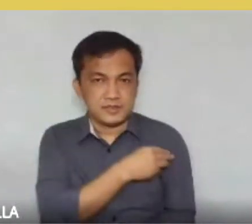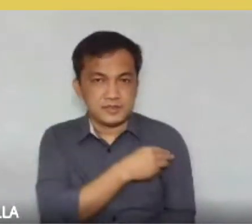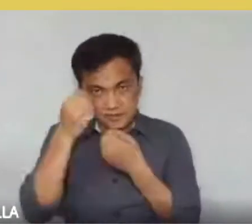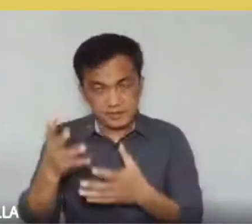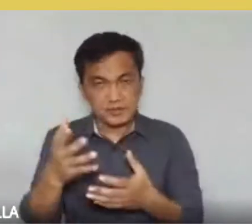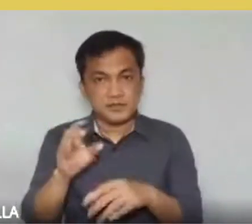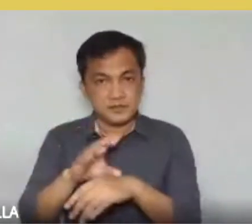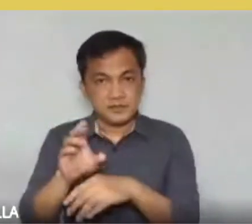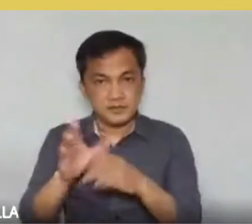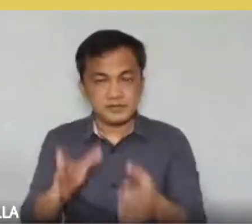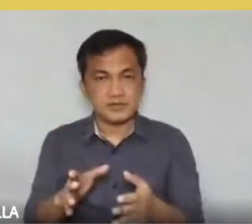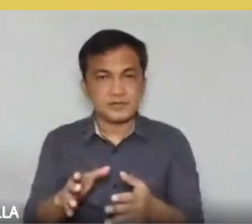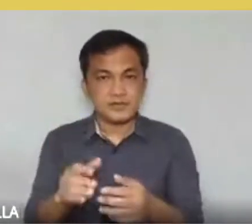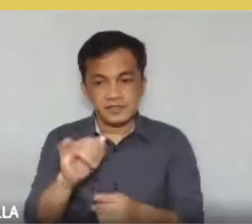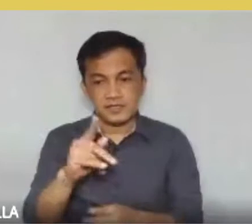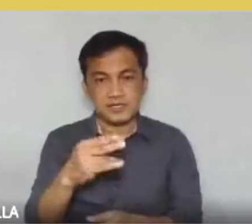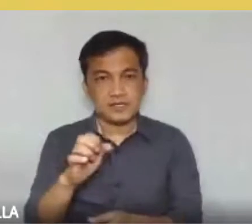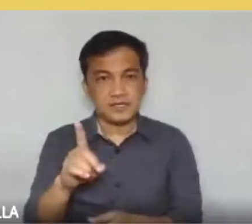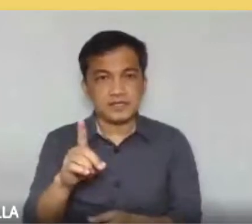ng AHEAD Telehealth Policy Project.